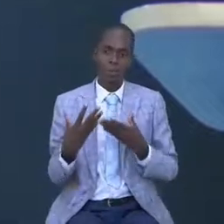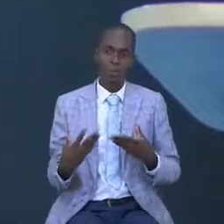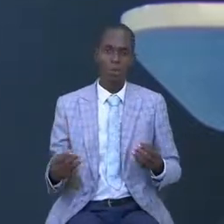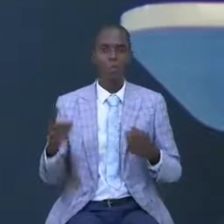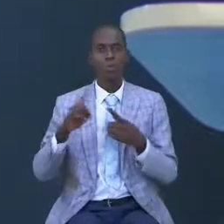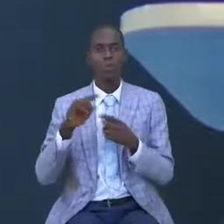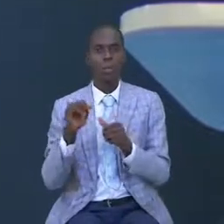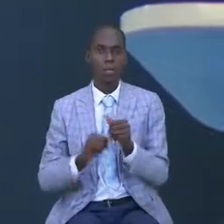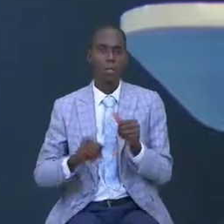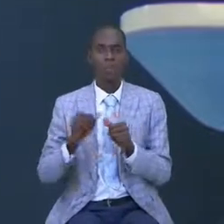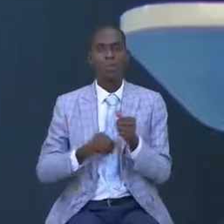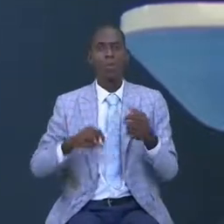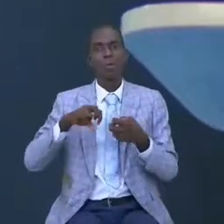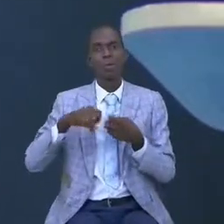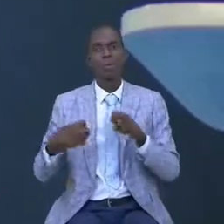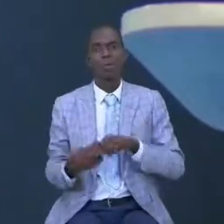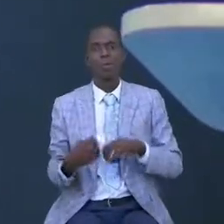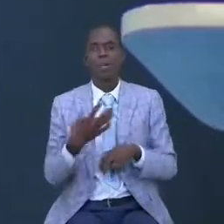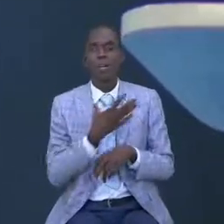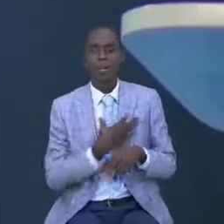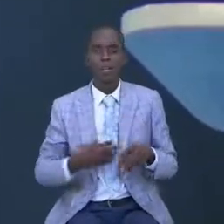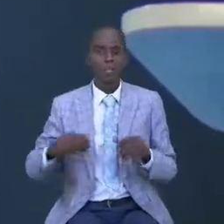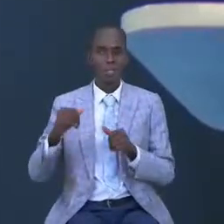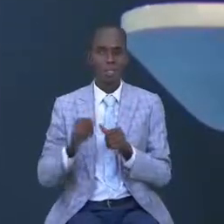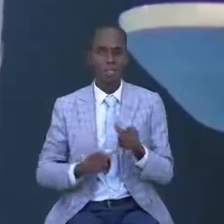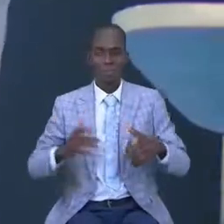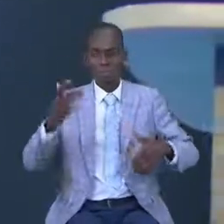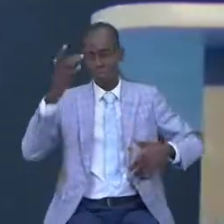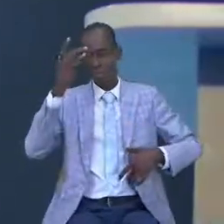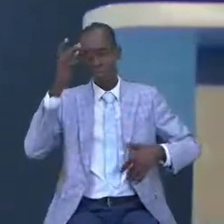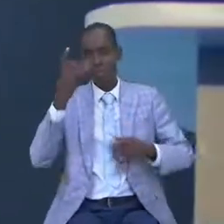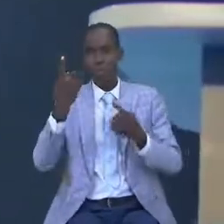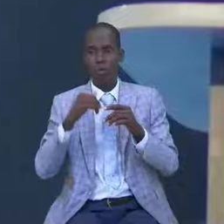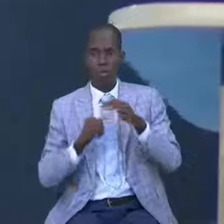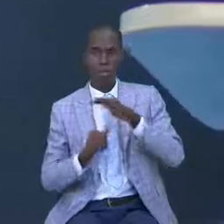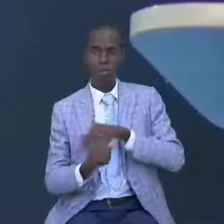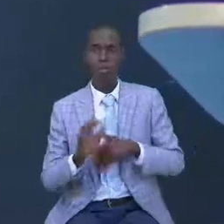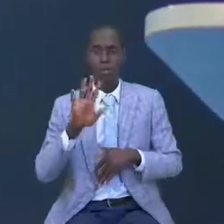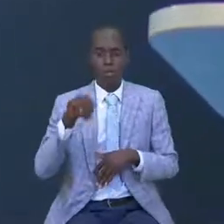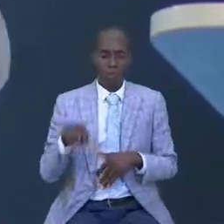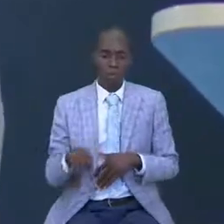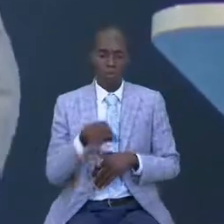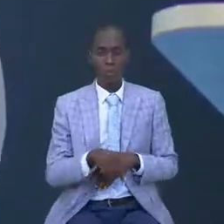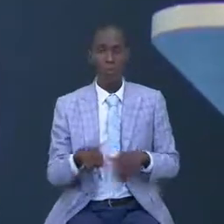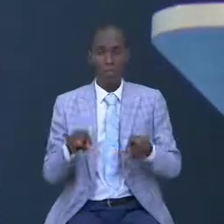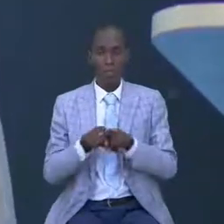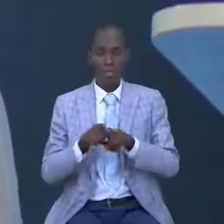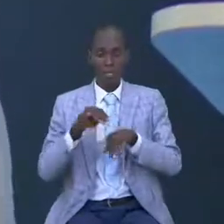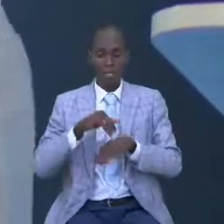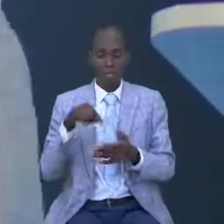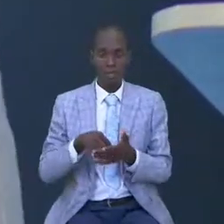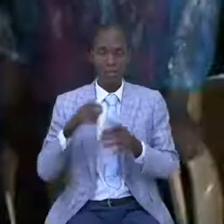de puissantes choses. Il donne les solutions à tout problème et toute